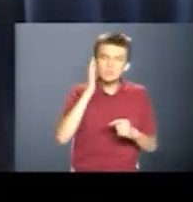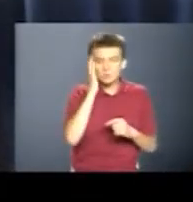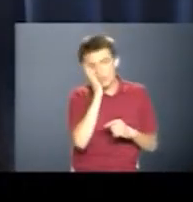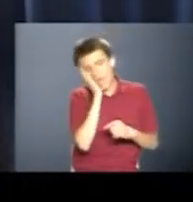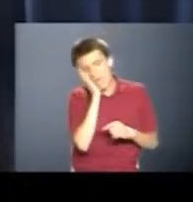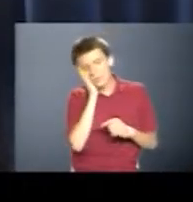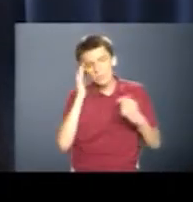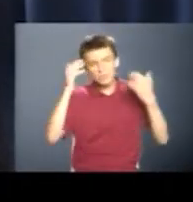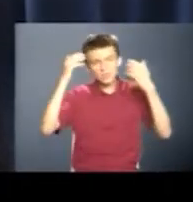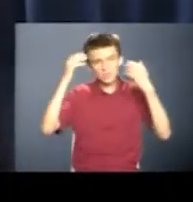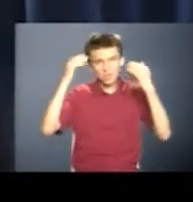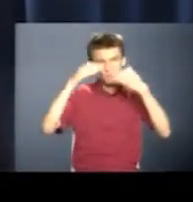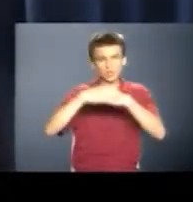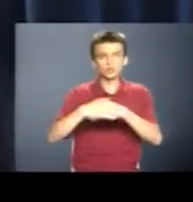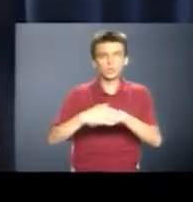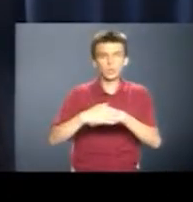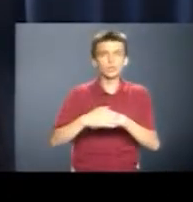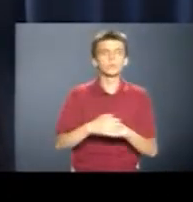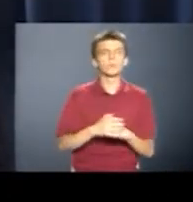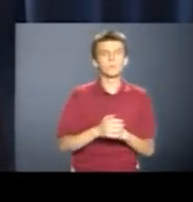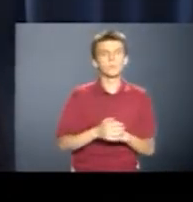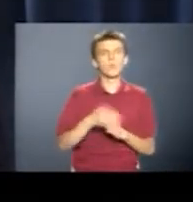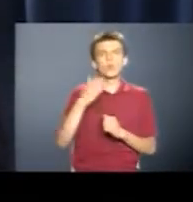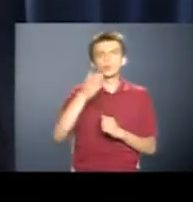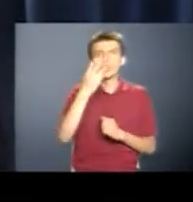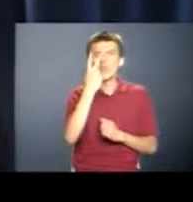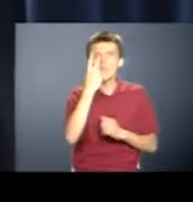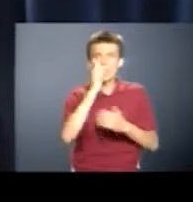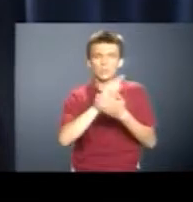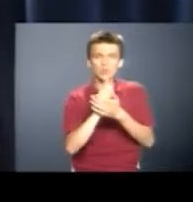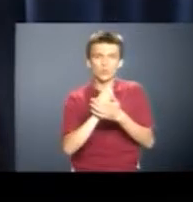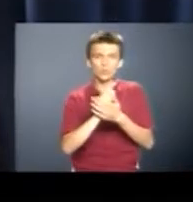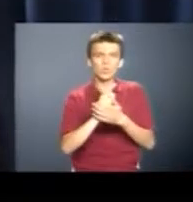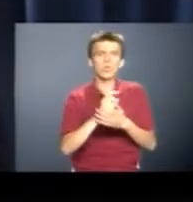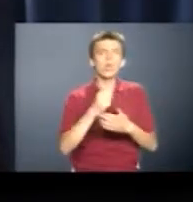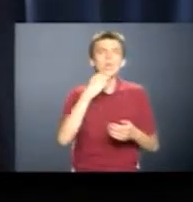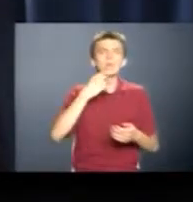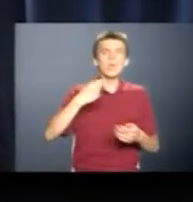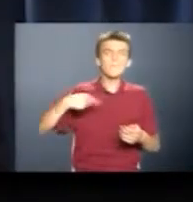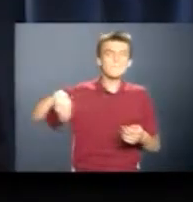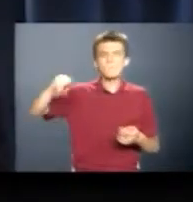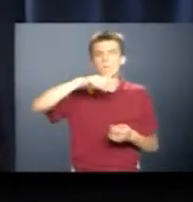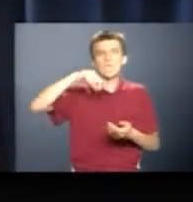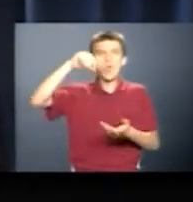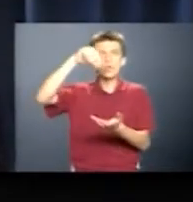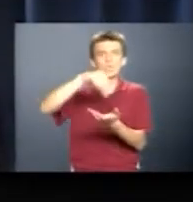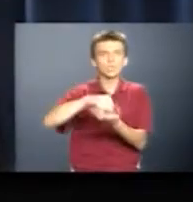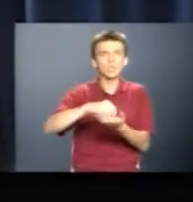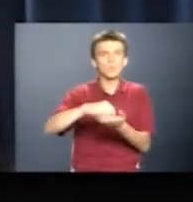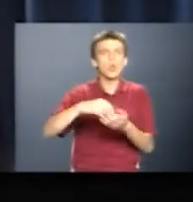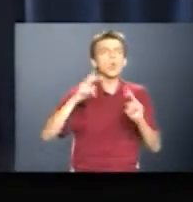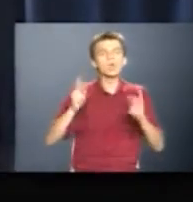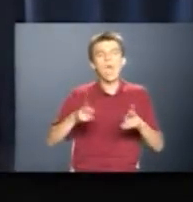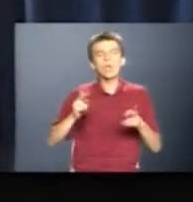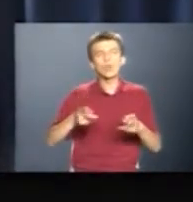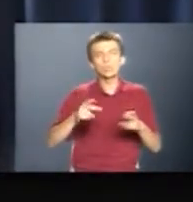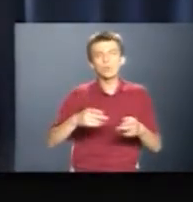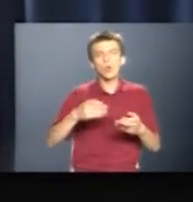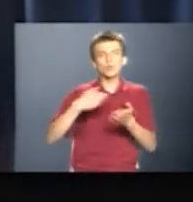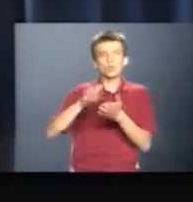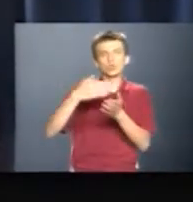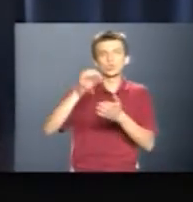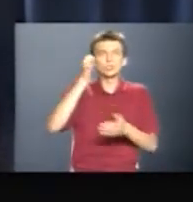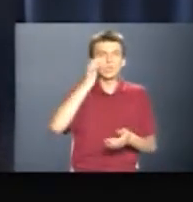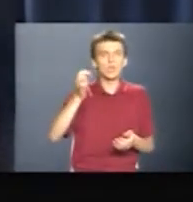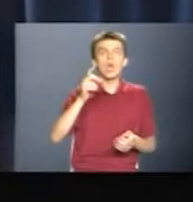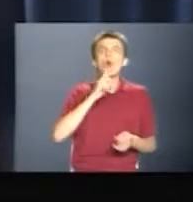kada legne u svoju postelju. To su dva trenutka u kojima određujemo kako ćemo provesti dan.